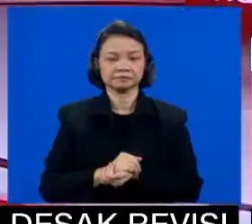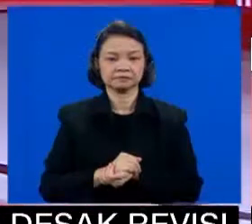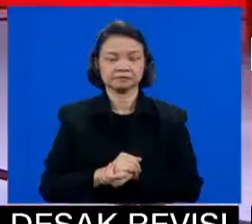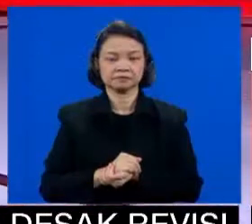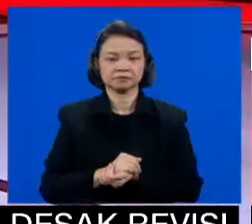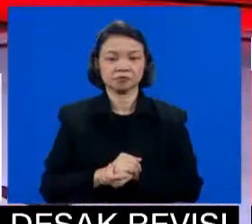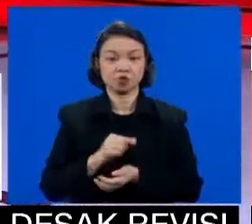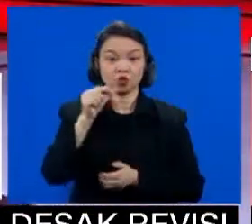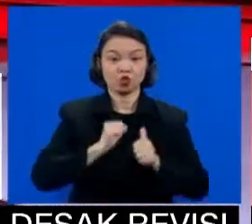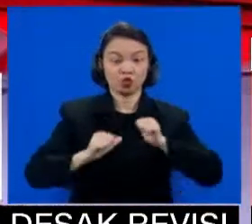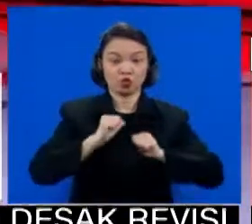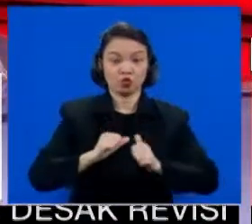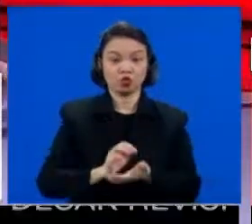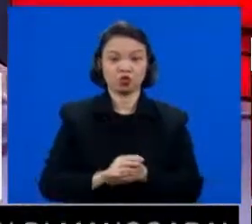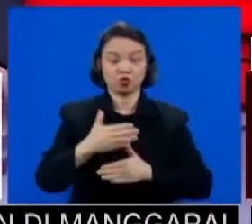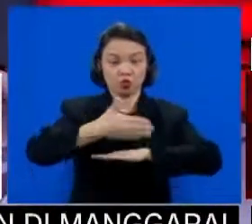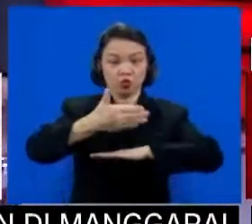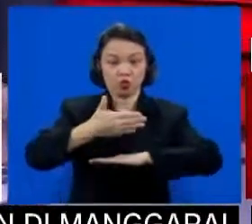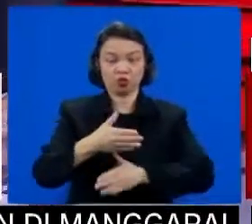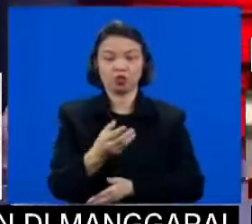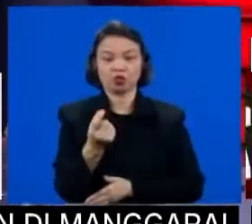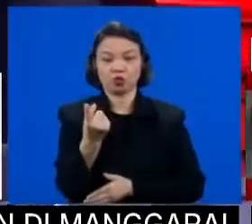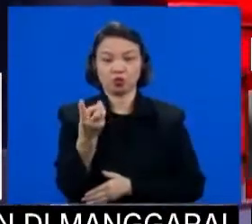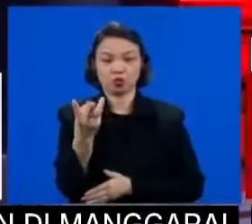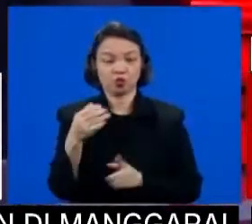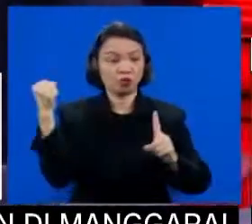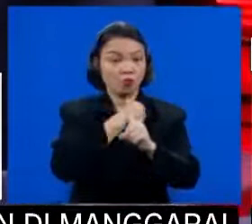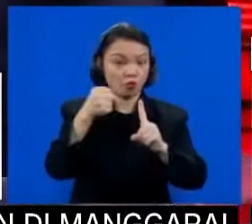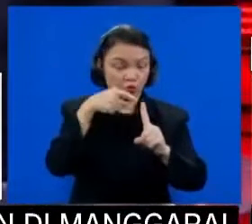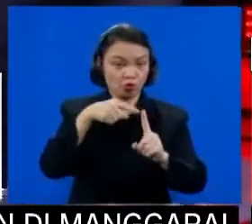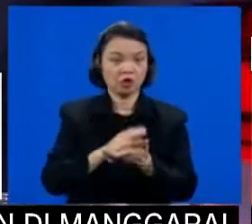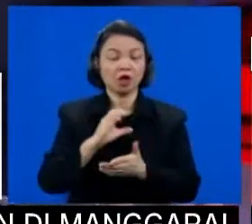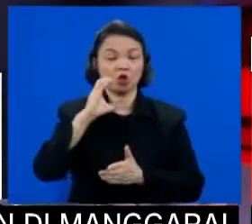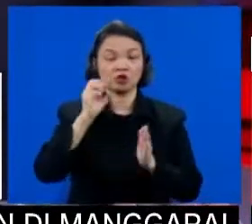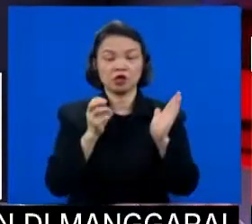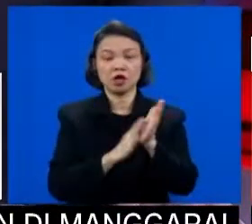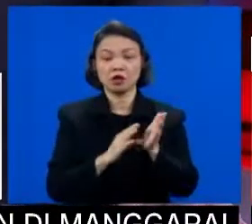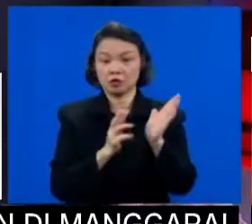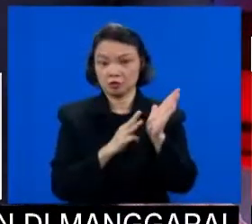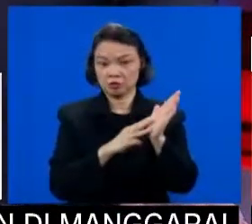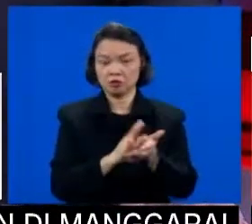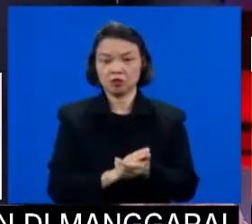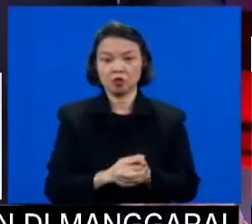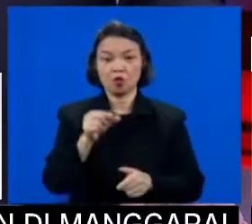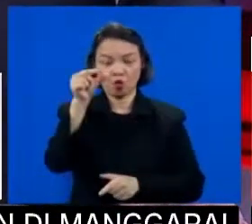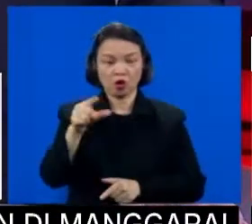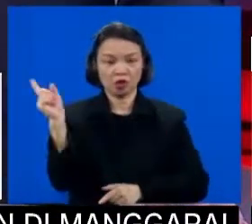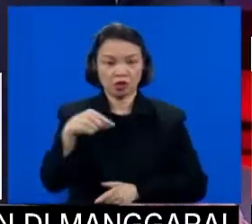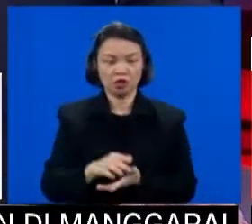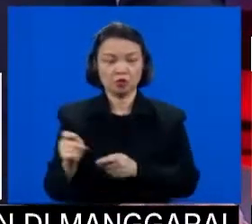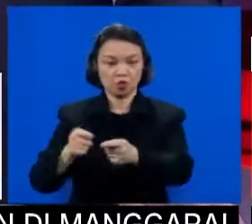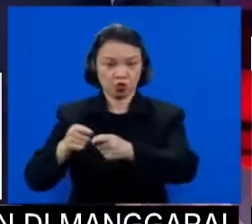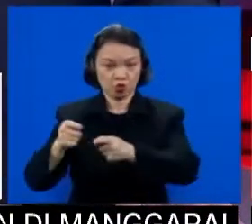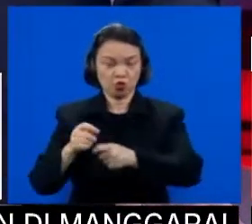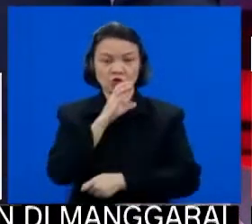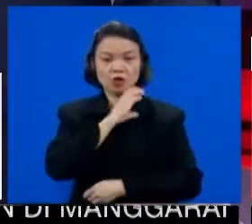Pesinetron Claudio Martinez babak belur dihajar sejumlah orang yang diduga staf klub malam di kawasan Mega Kuningan, Jakarta Selatan. Polda Metro Jaya tengah